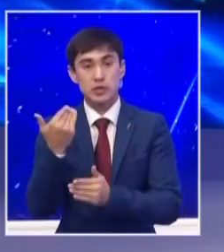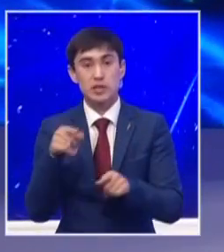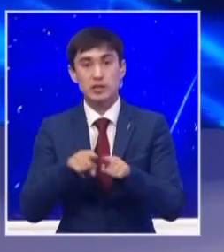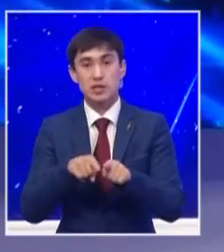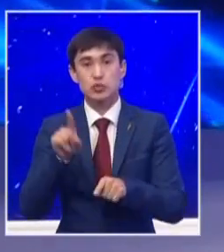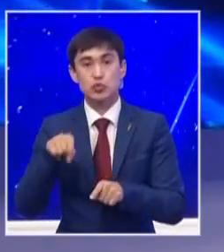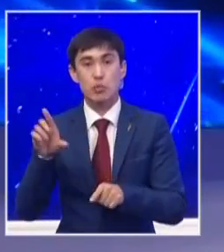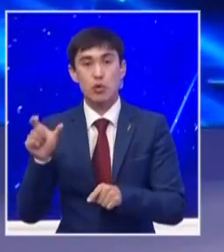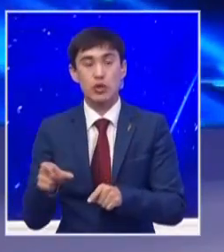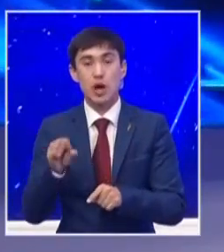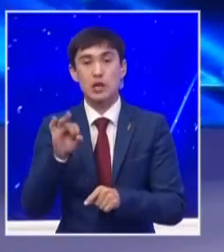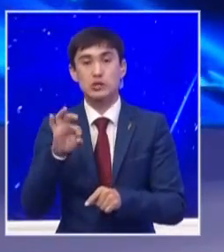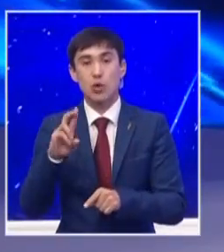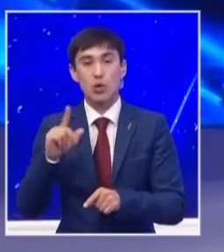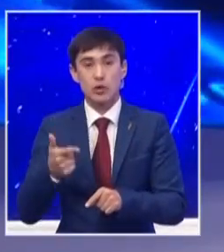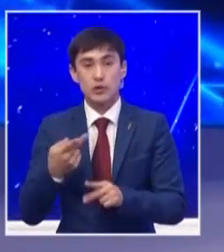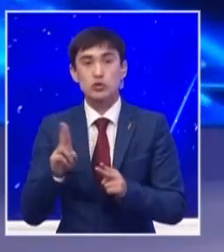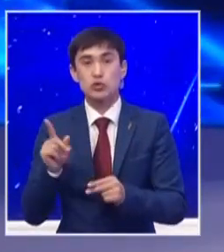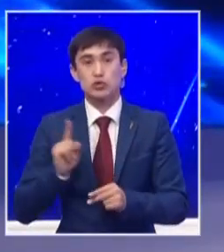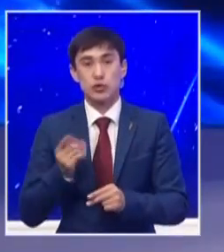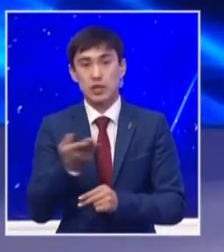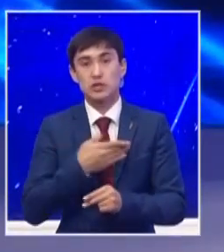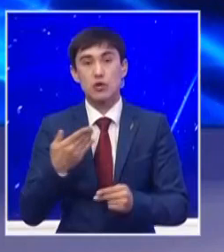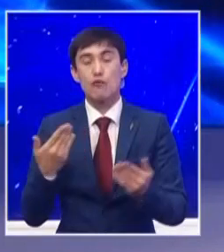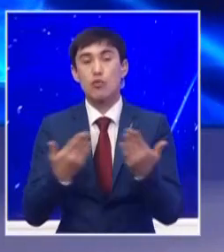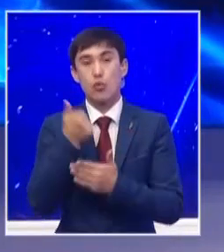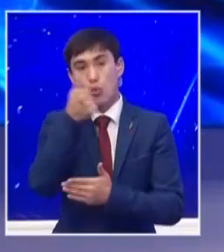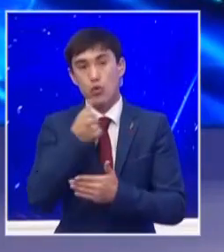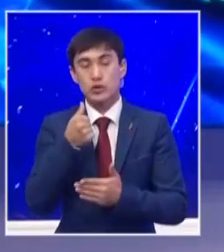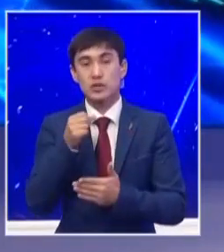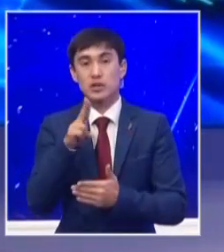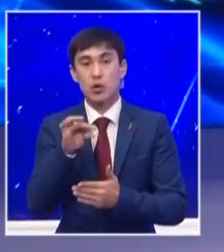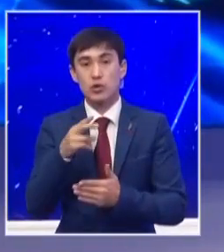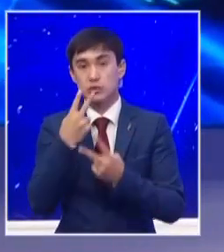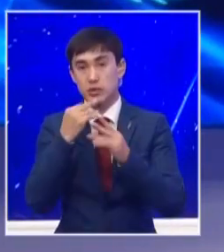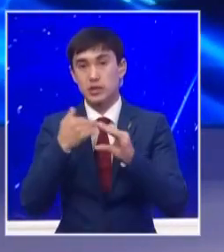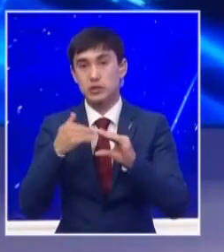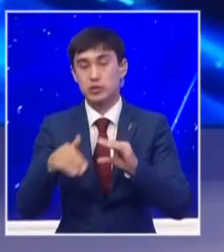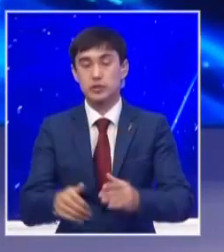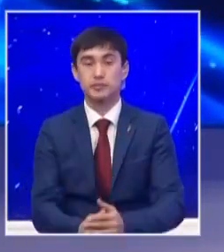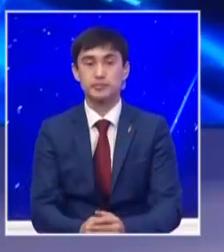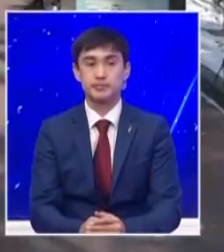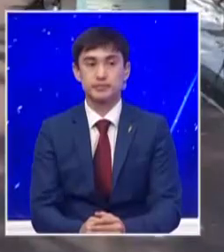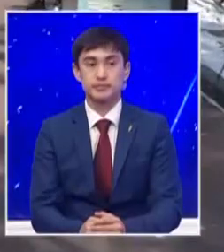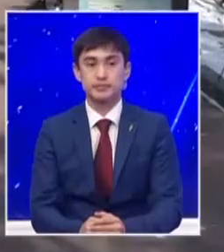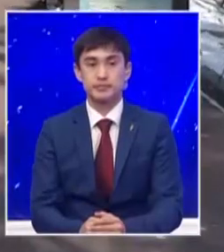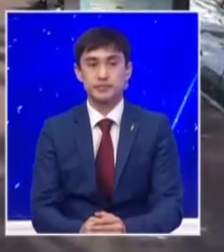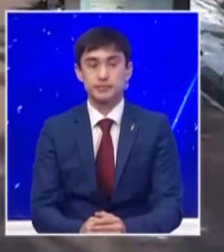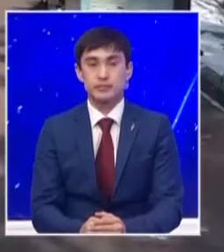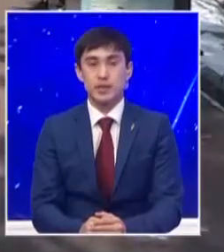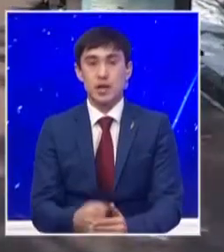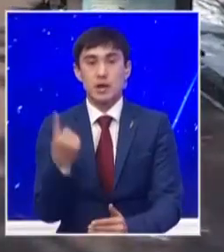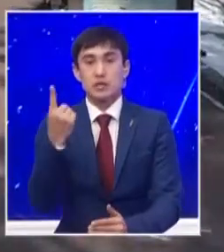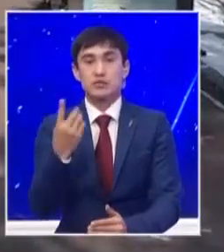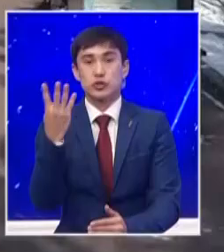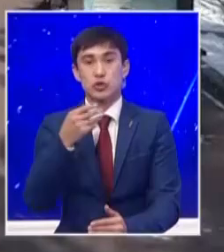также нумерологи и астрологи что же ждёт нас в год дракона смотрите в следующем сюжете раз